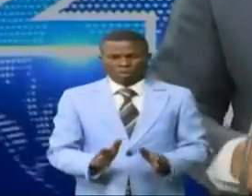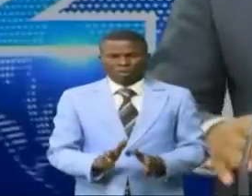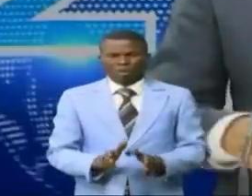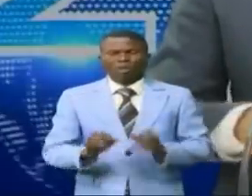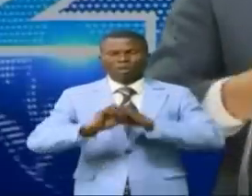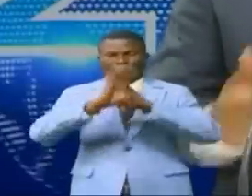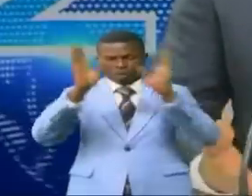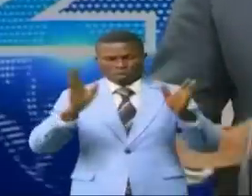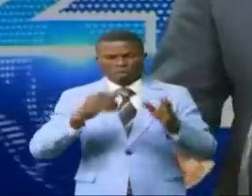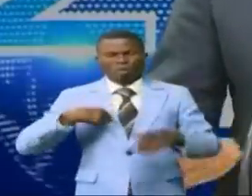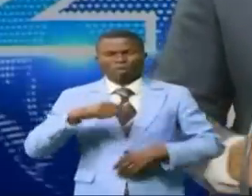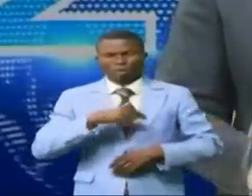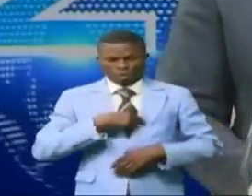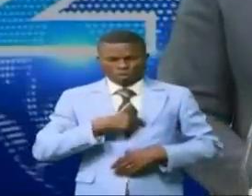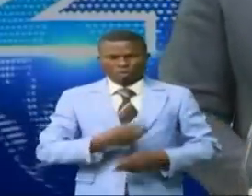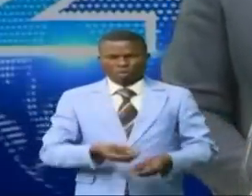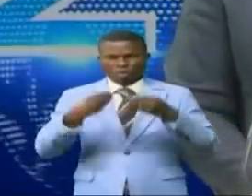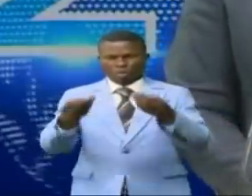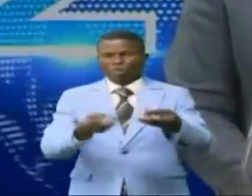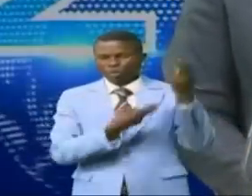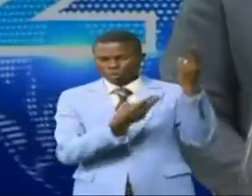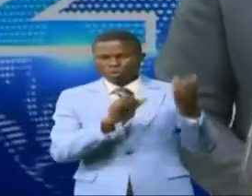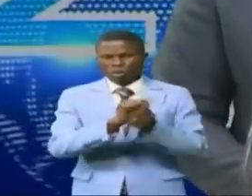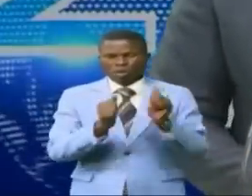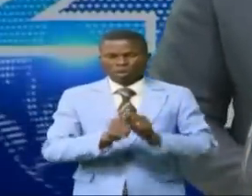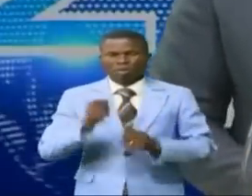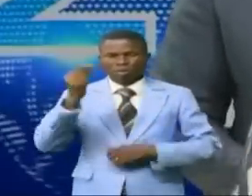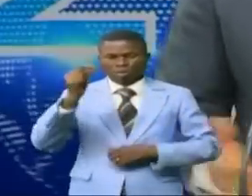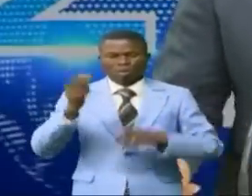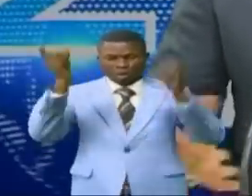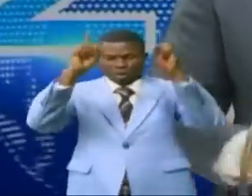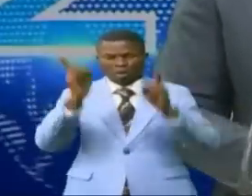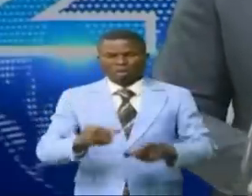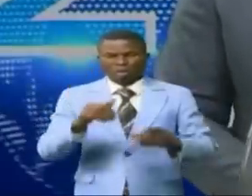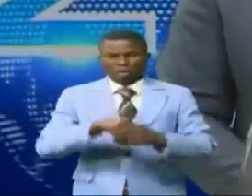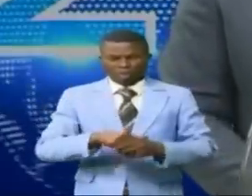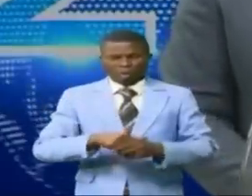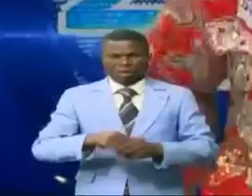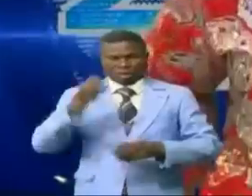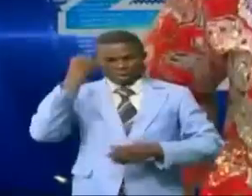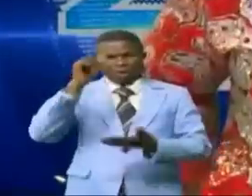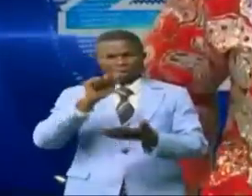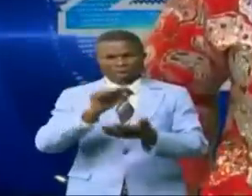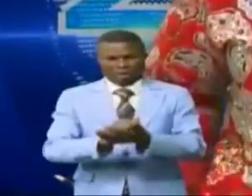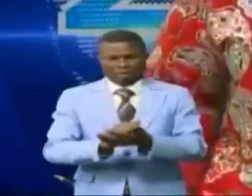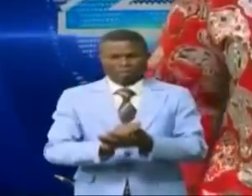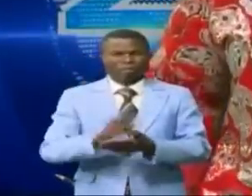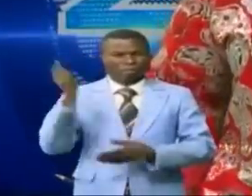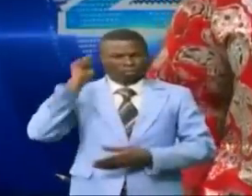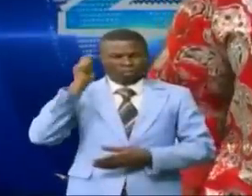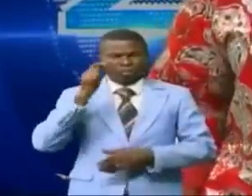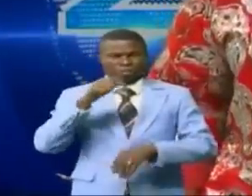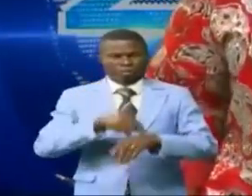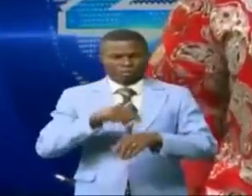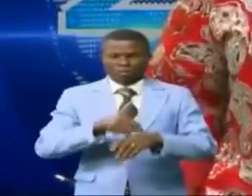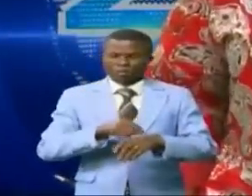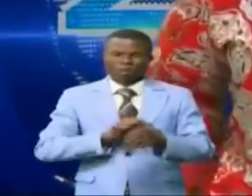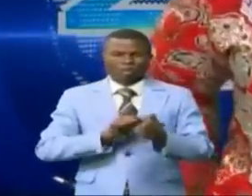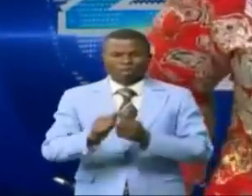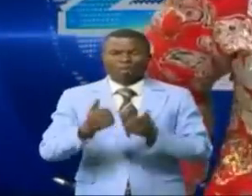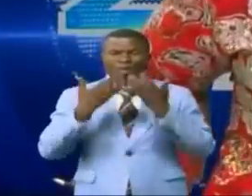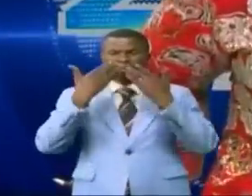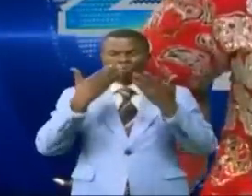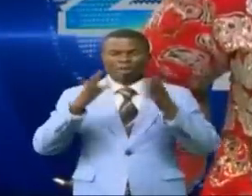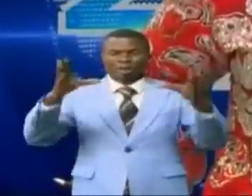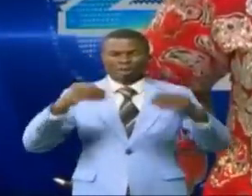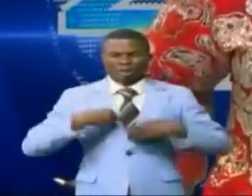qu'on puisse vraiment valoriser le secteur minier africain au travers de cette initiative. Monsieur le professeur, le temps nous fait défaut. Merci d'avoir